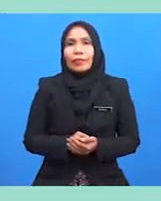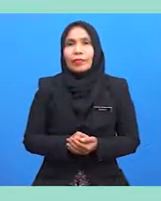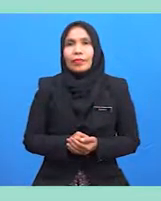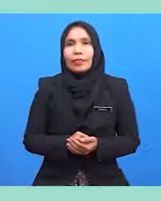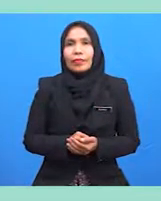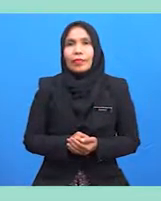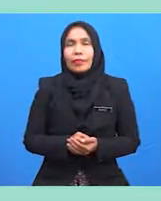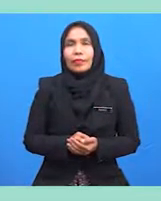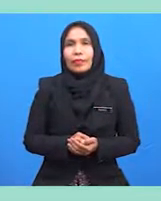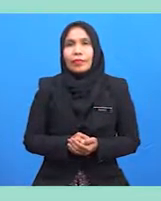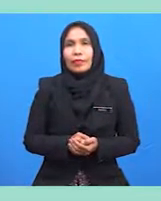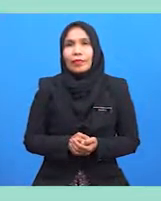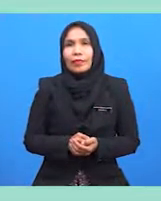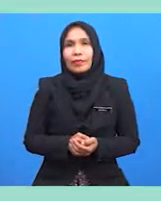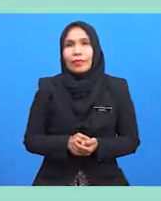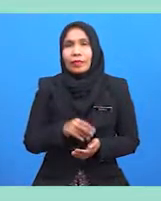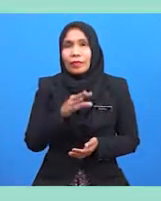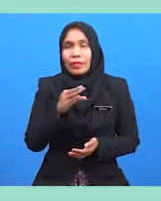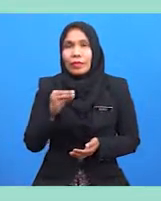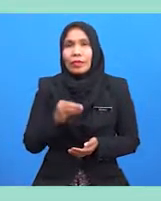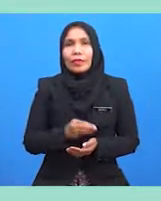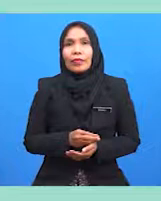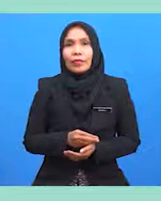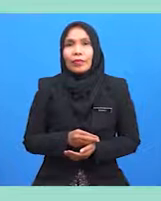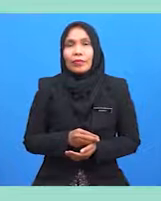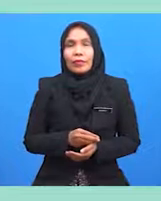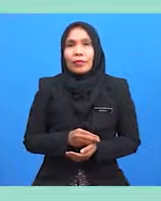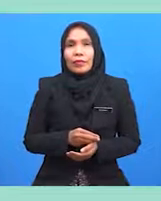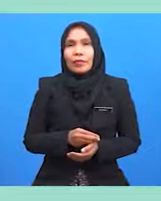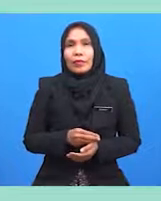kutipan hasil cukai dan hasil bukan cukai.